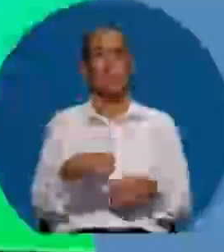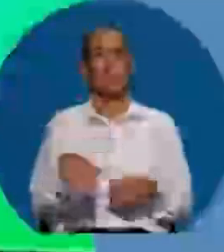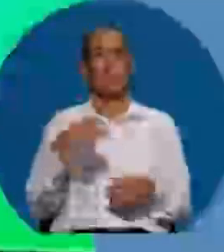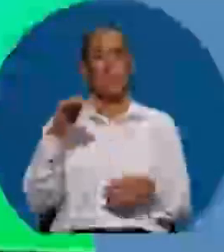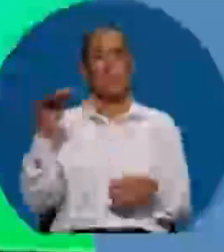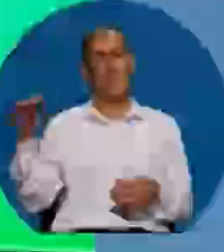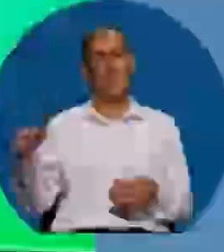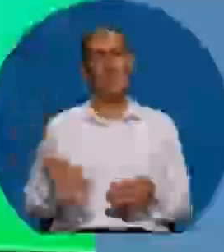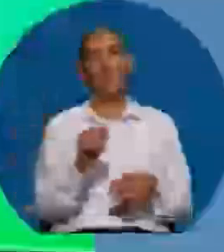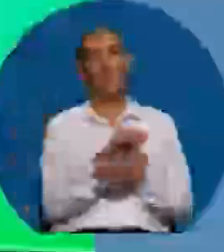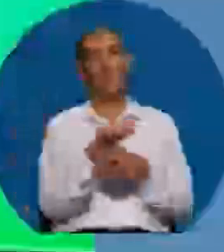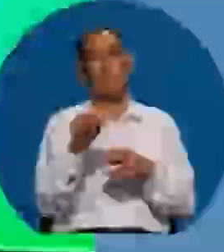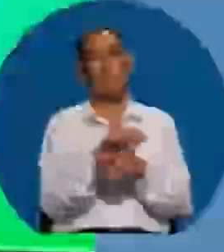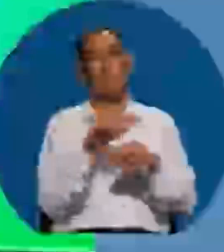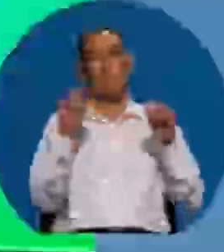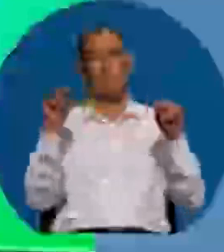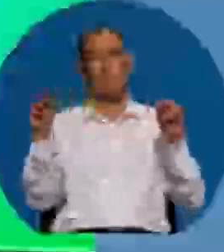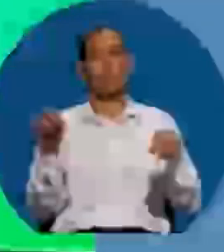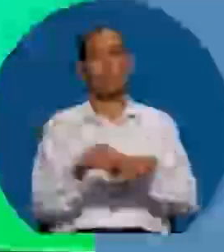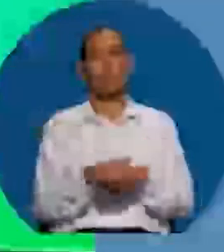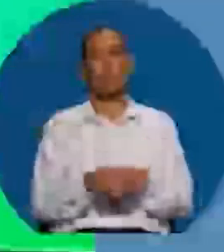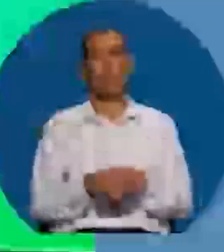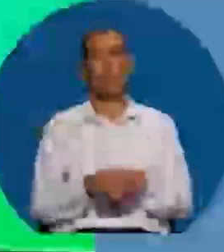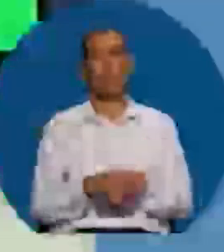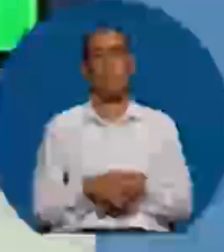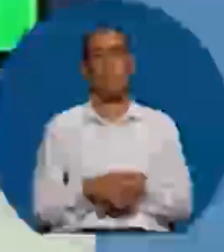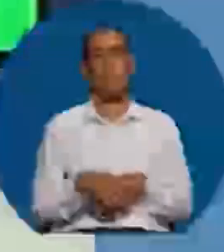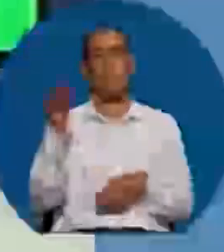балаға, тәрбияші, һәм ұстаз.